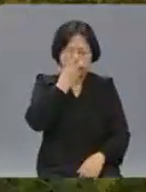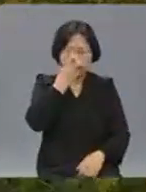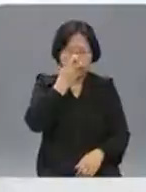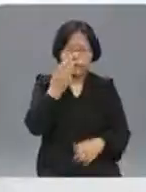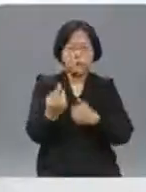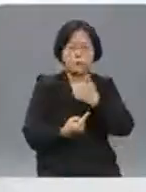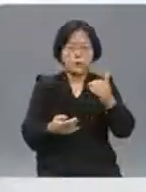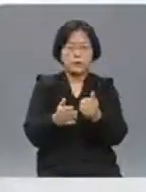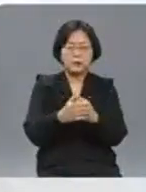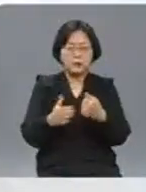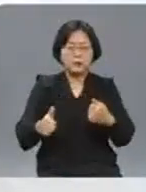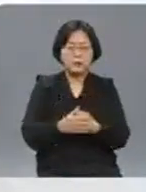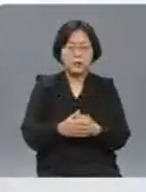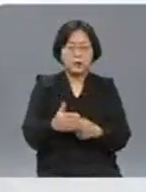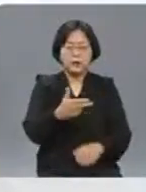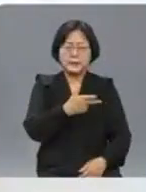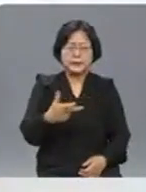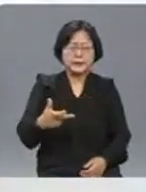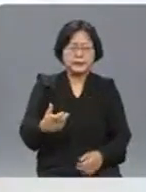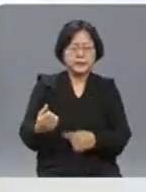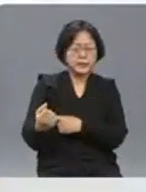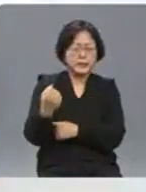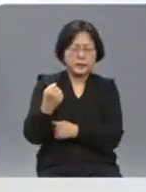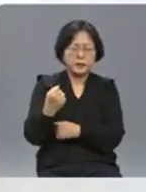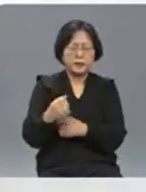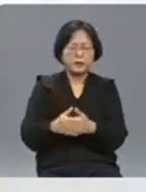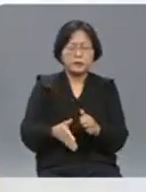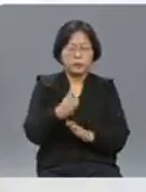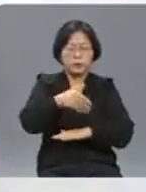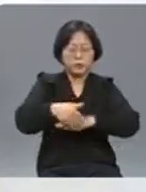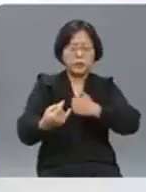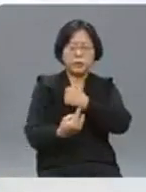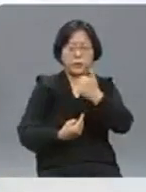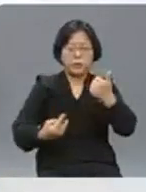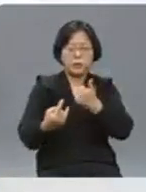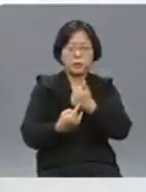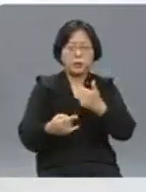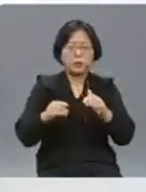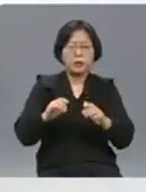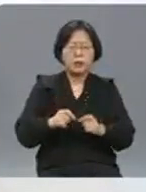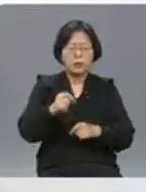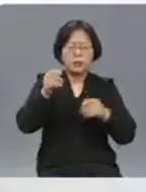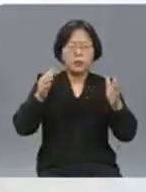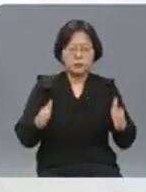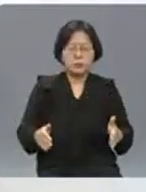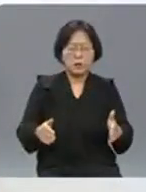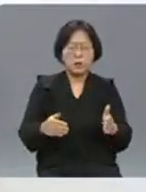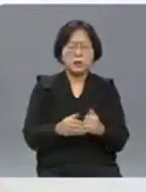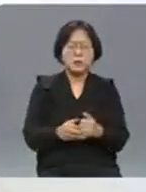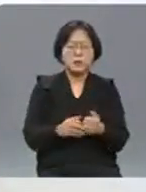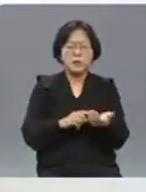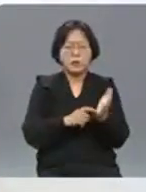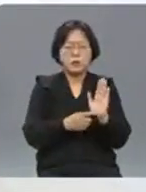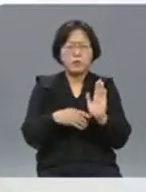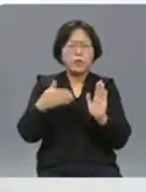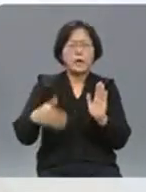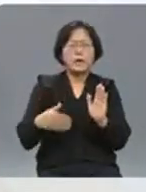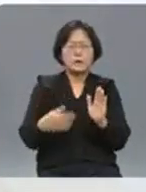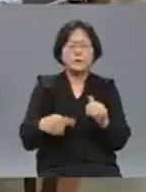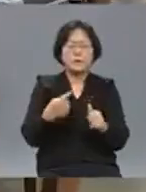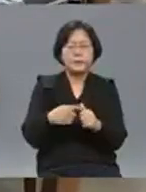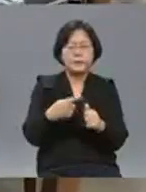때문입니다. 이렇게 막대한 영향력을 가지고 있는 도시계획위원회는 오랫동안 폐쇄적이라는 비판을